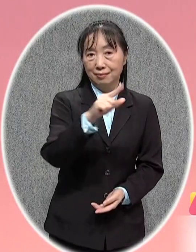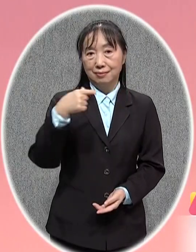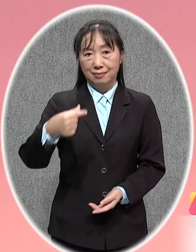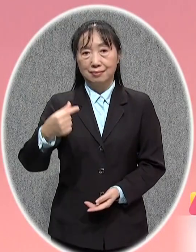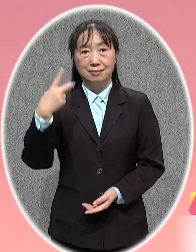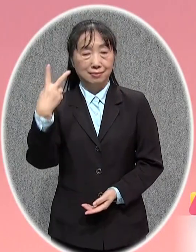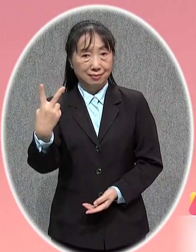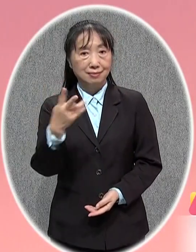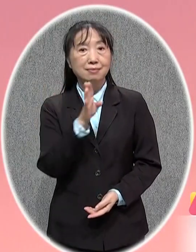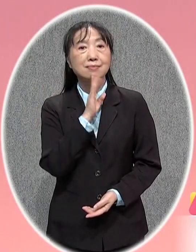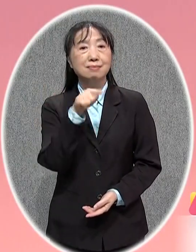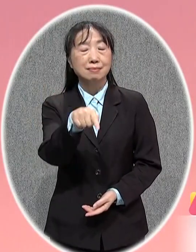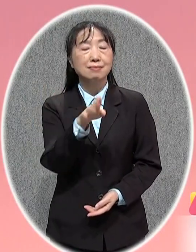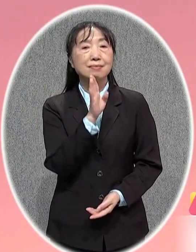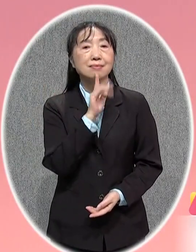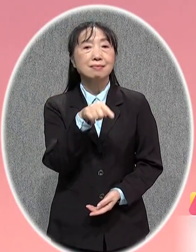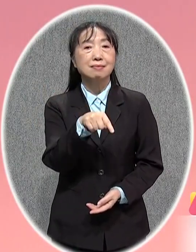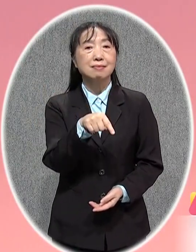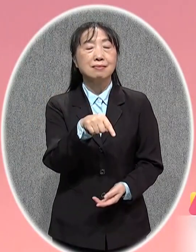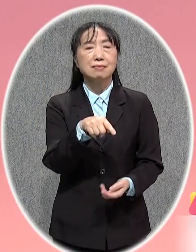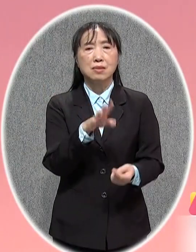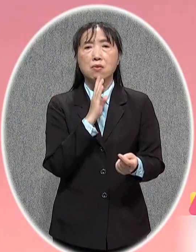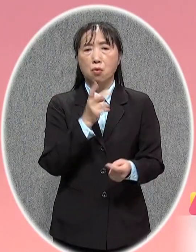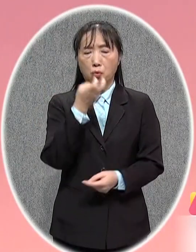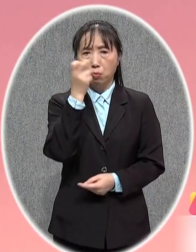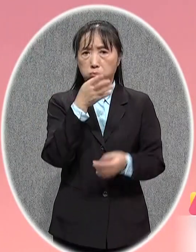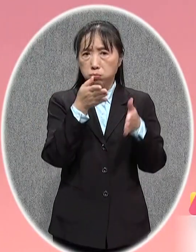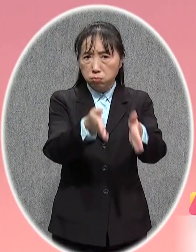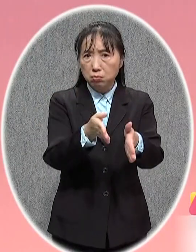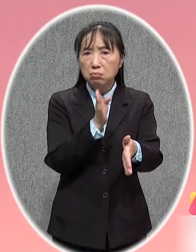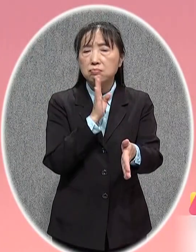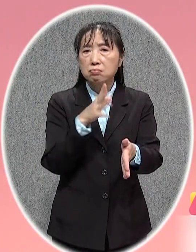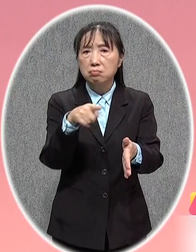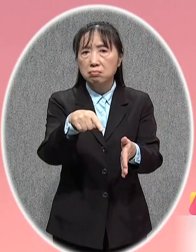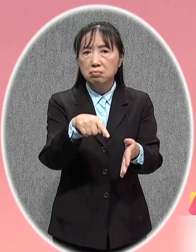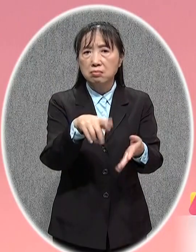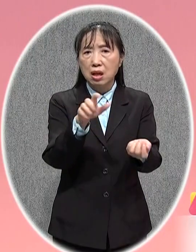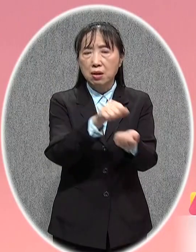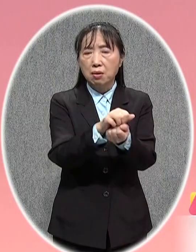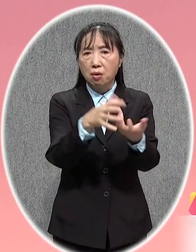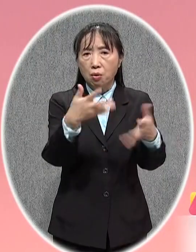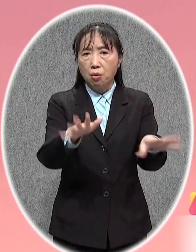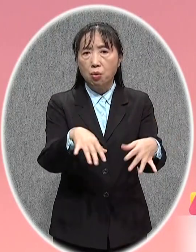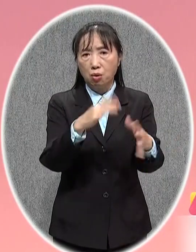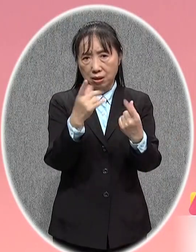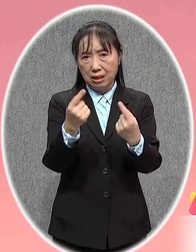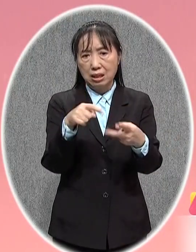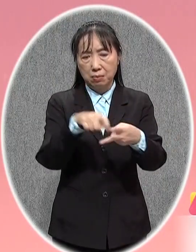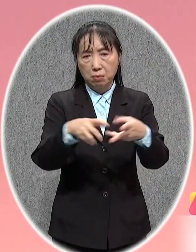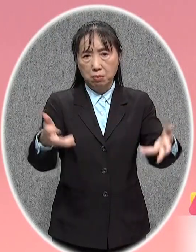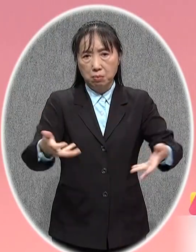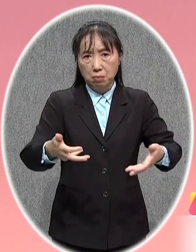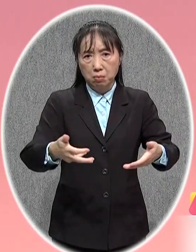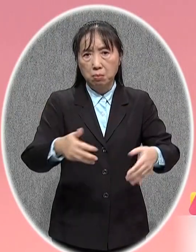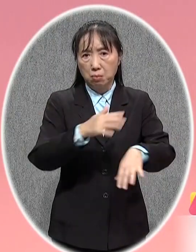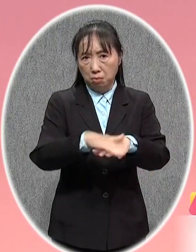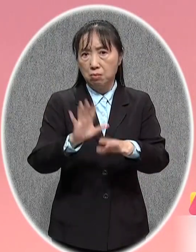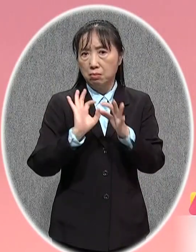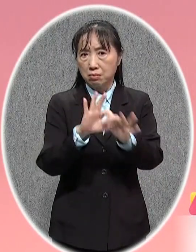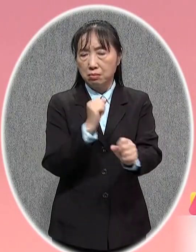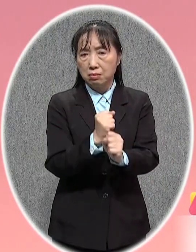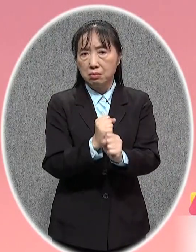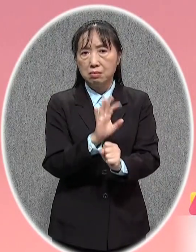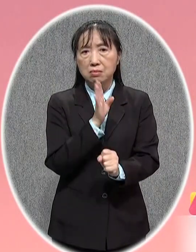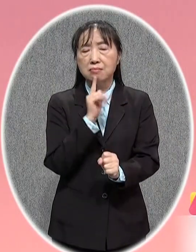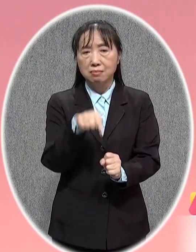个属于这个柴山多杯孔就被发现那个最多的地方呢，还会继续有工程。其实